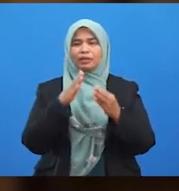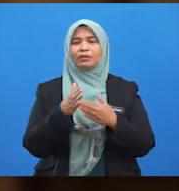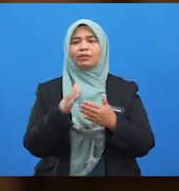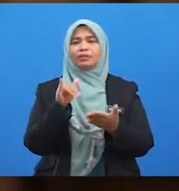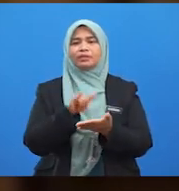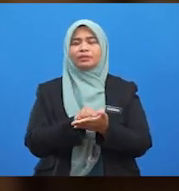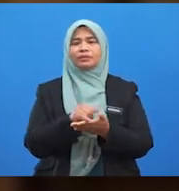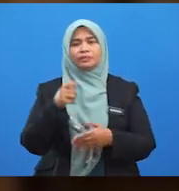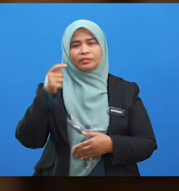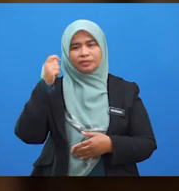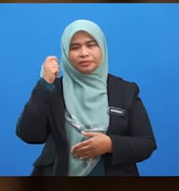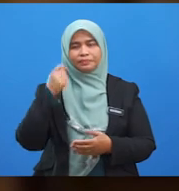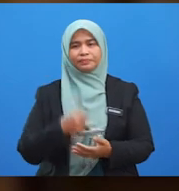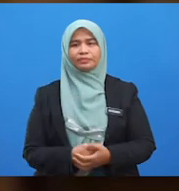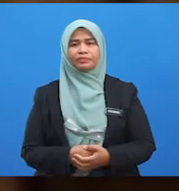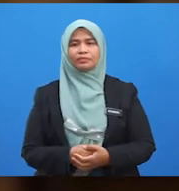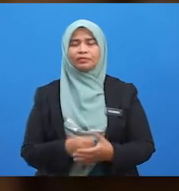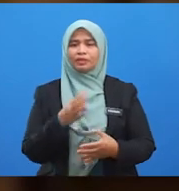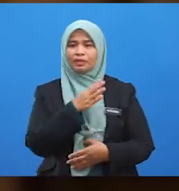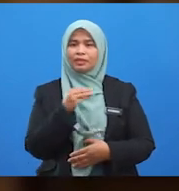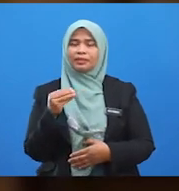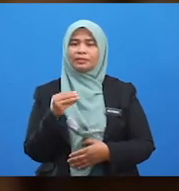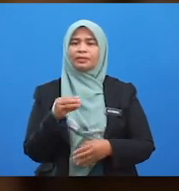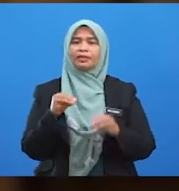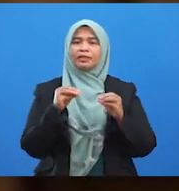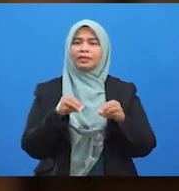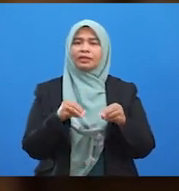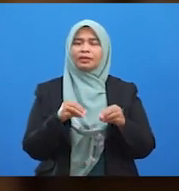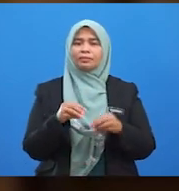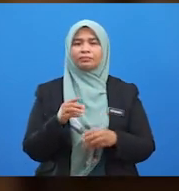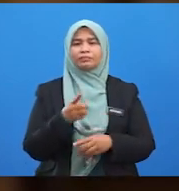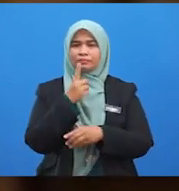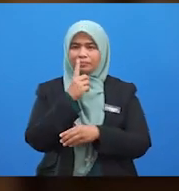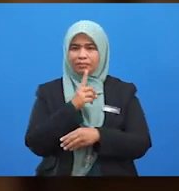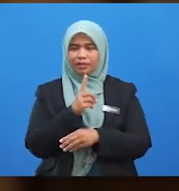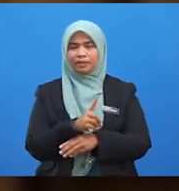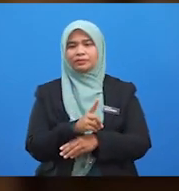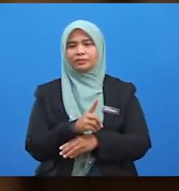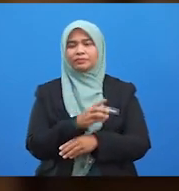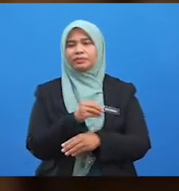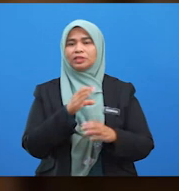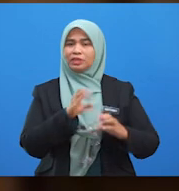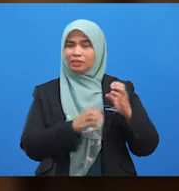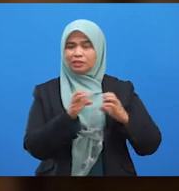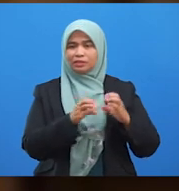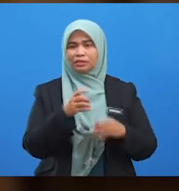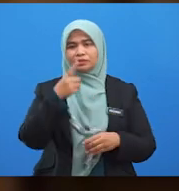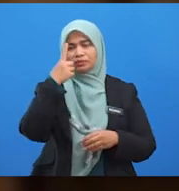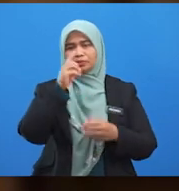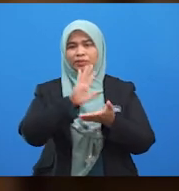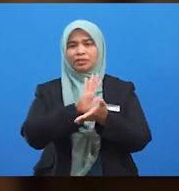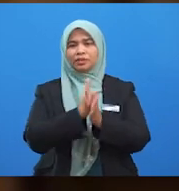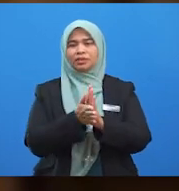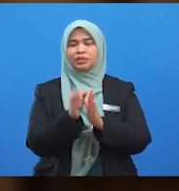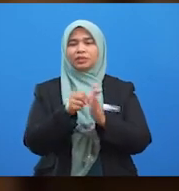cikgu sebentar tadi dan menanamkan azam dan cita-cita untuk menjadi